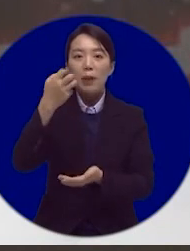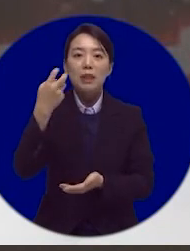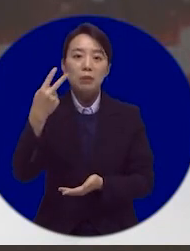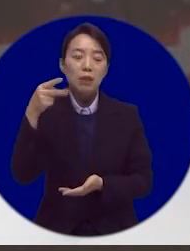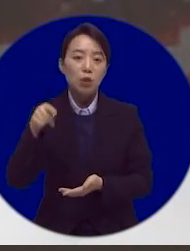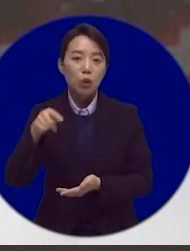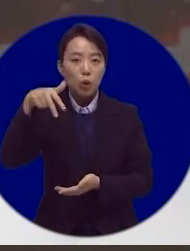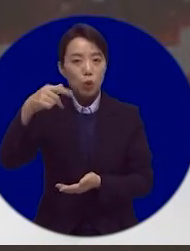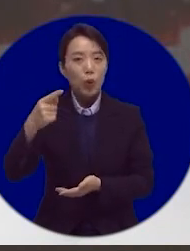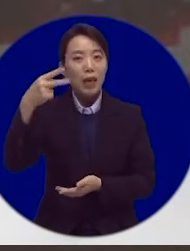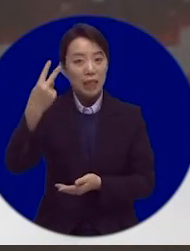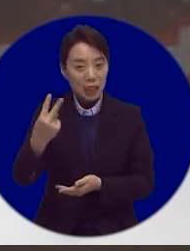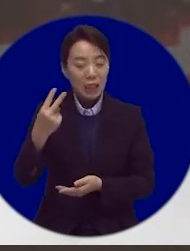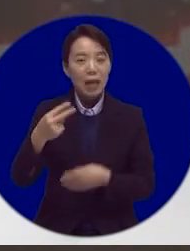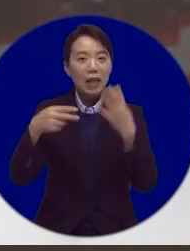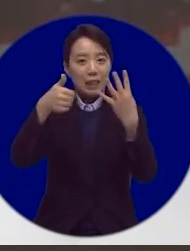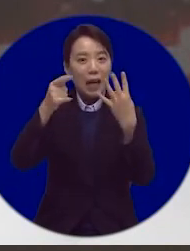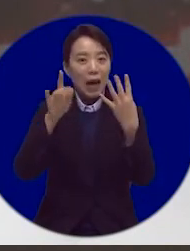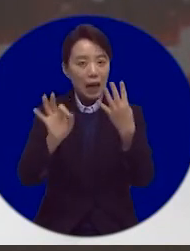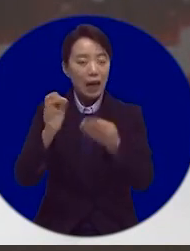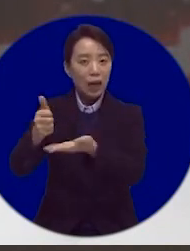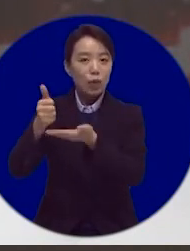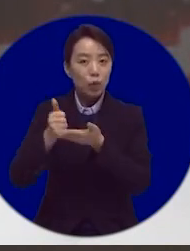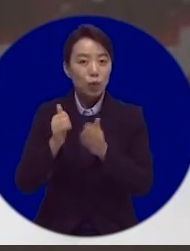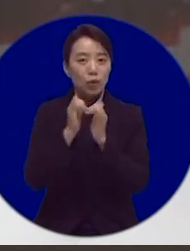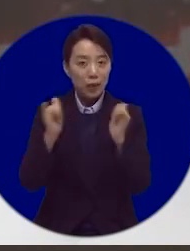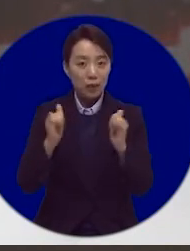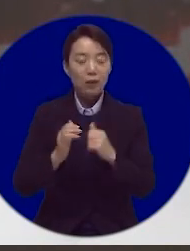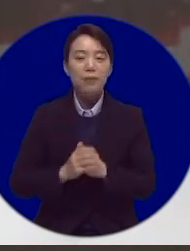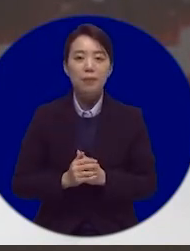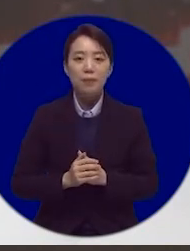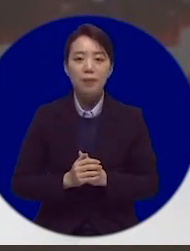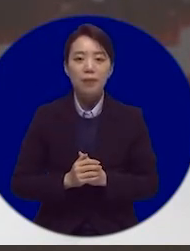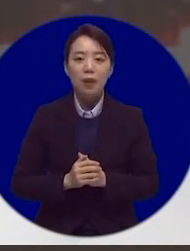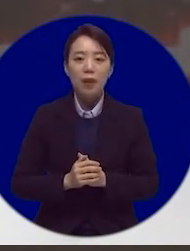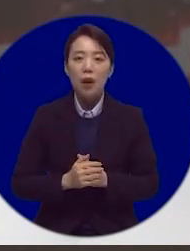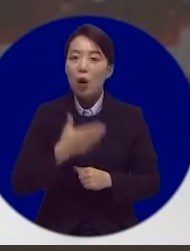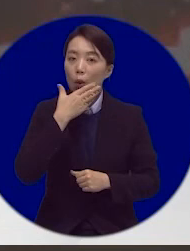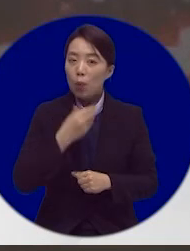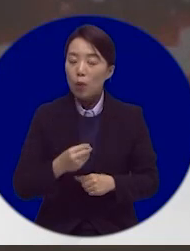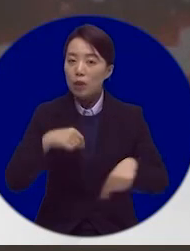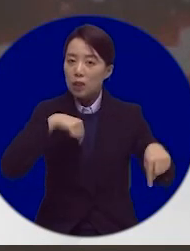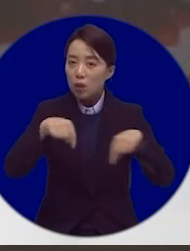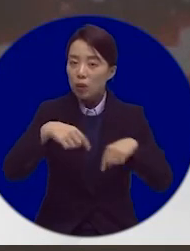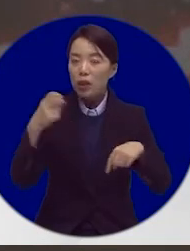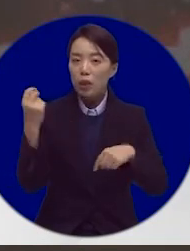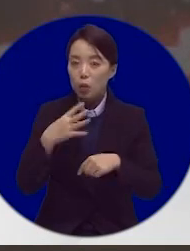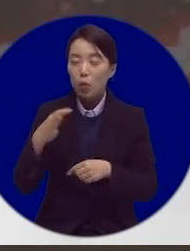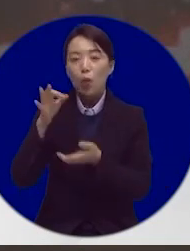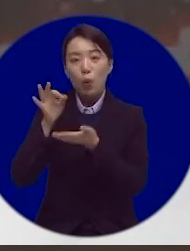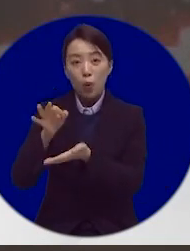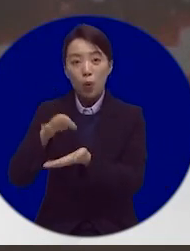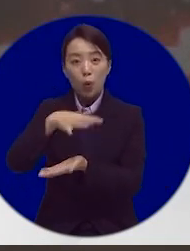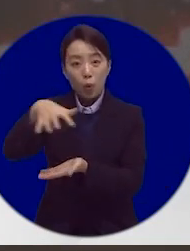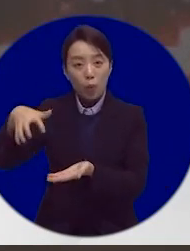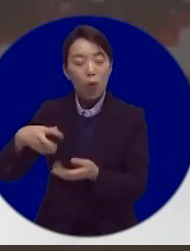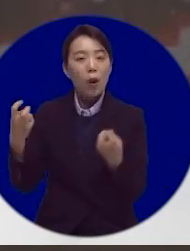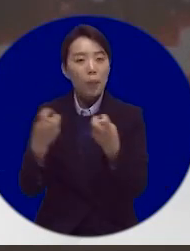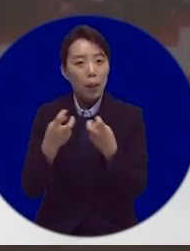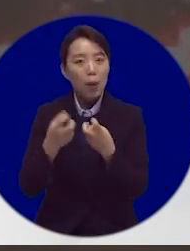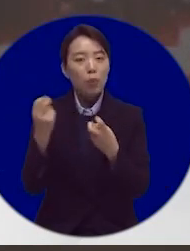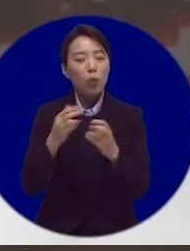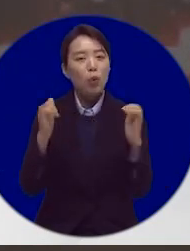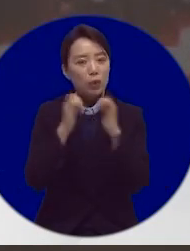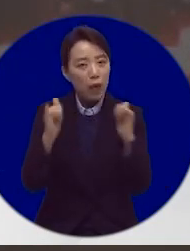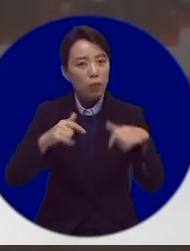제82조의 2 제4항에 따른 초청 대상 후보자 토론회인데요. 복지정책과 재원조달 방안, 인구절벽